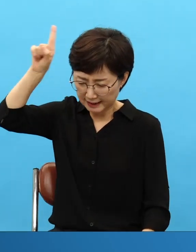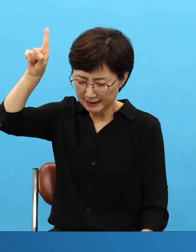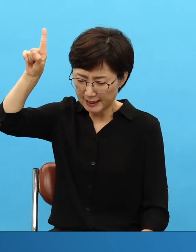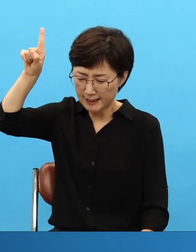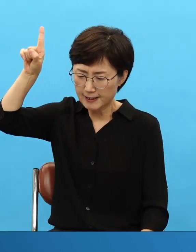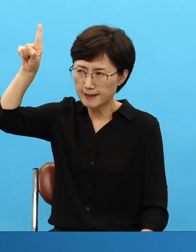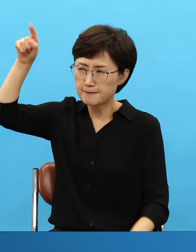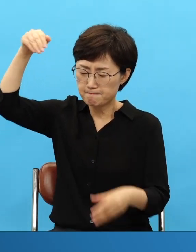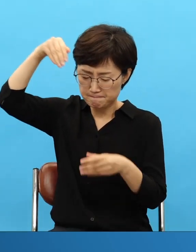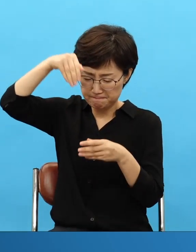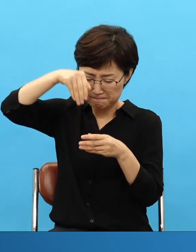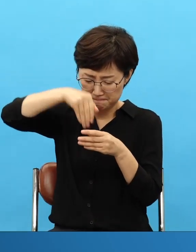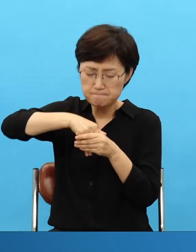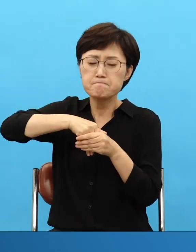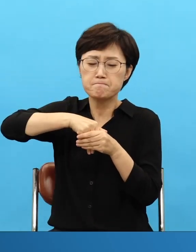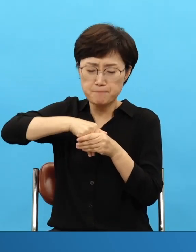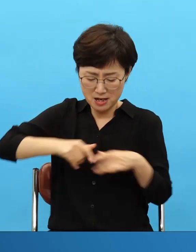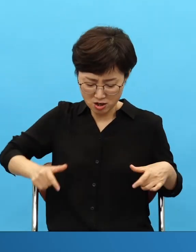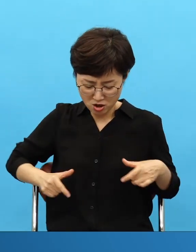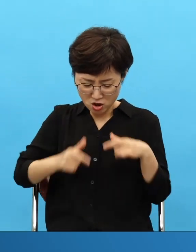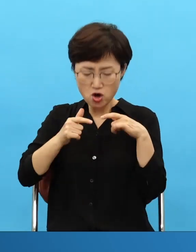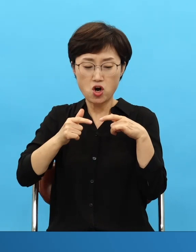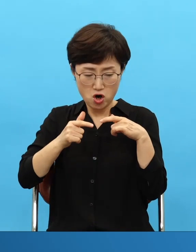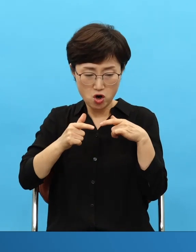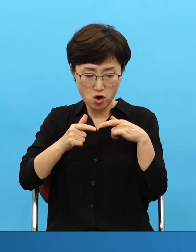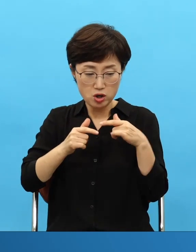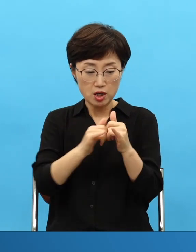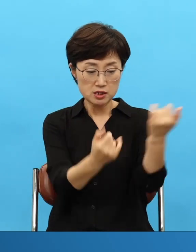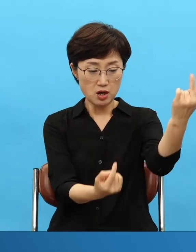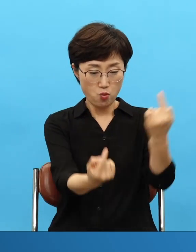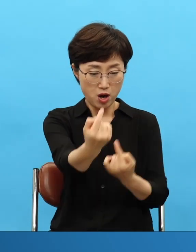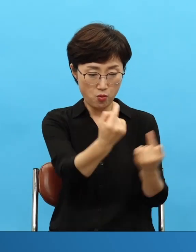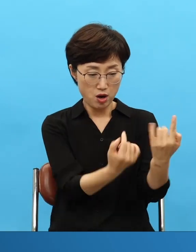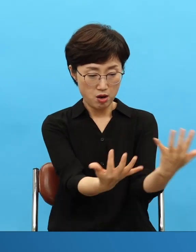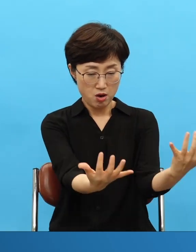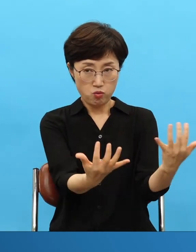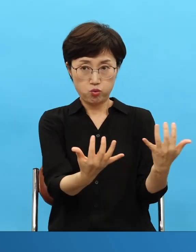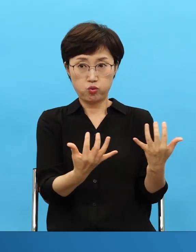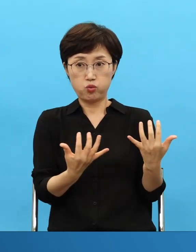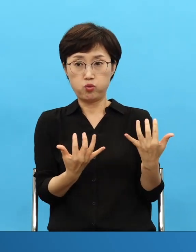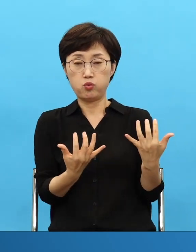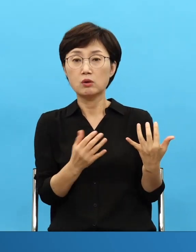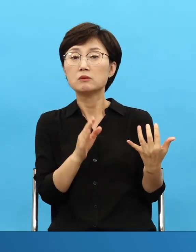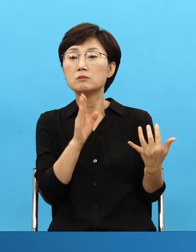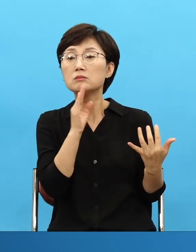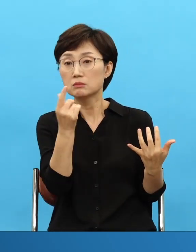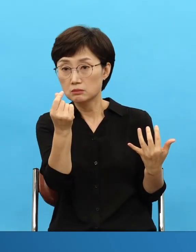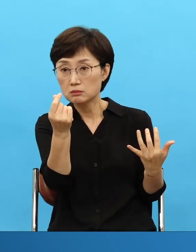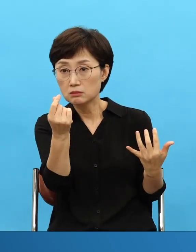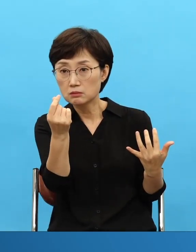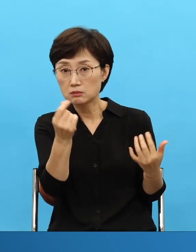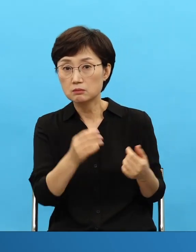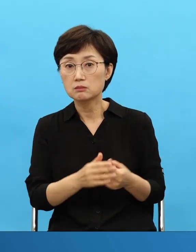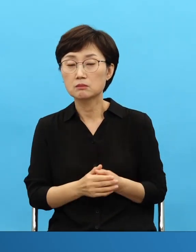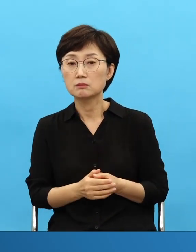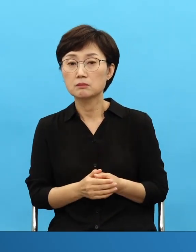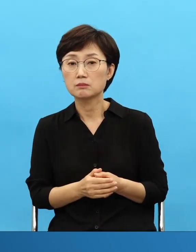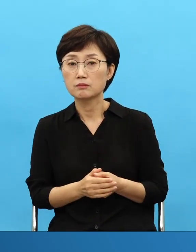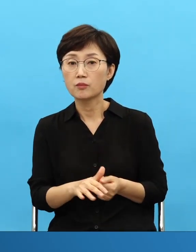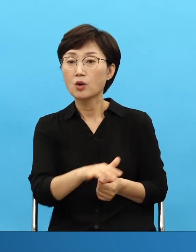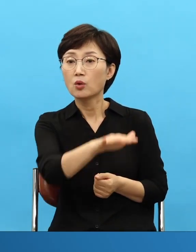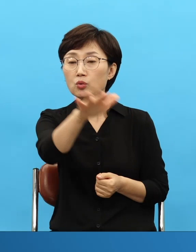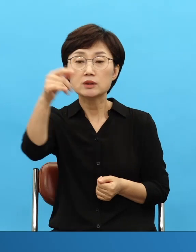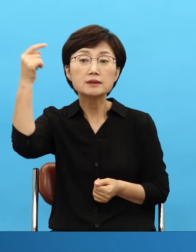모이게 됩니다. If you plant in that partisan of only Christ, then the entire world will come. 우리 임마누엘과 다락방 모두 싹 다